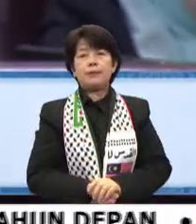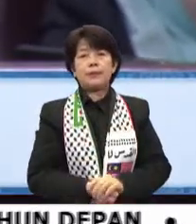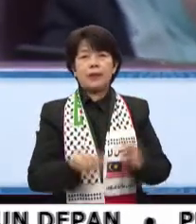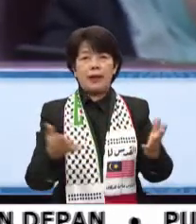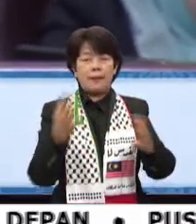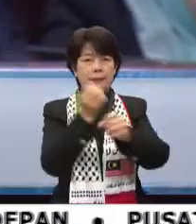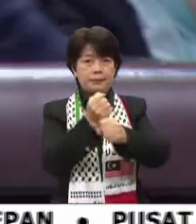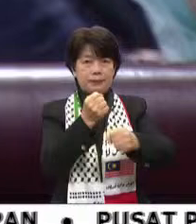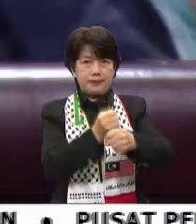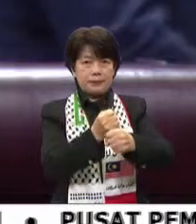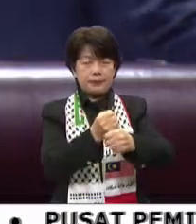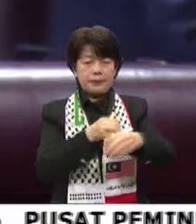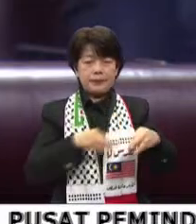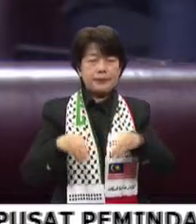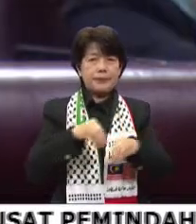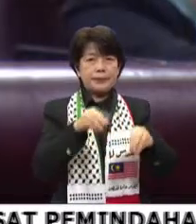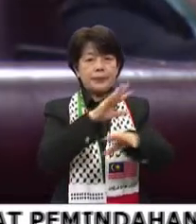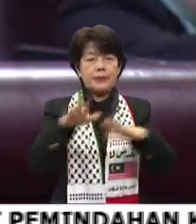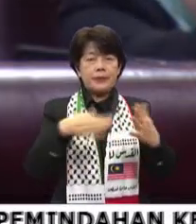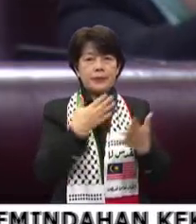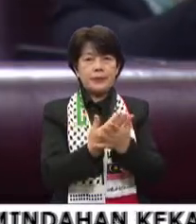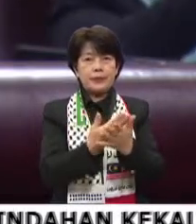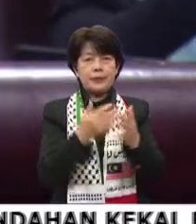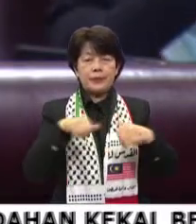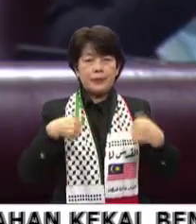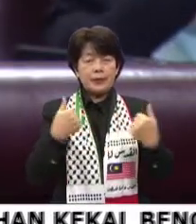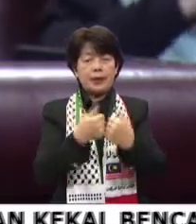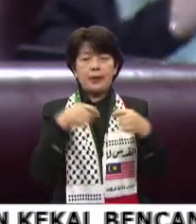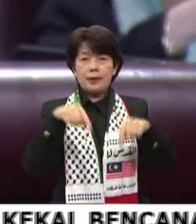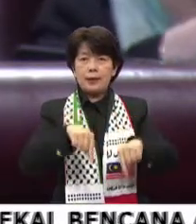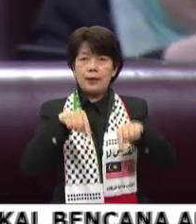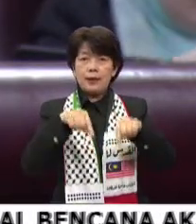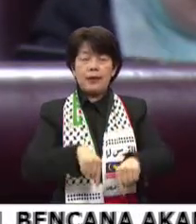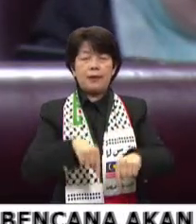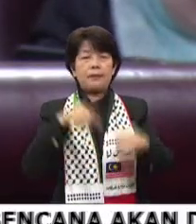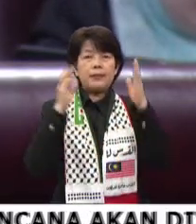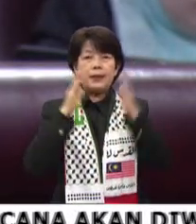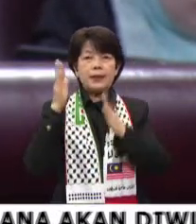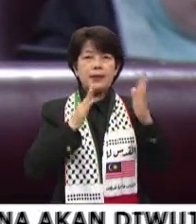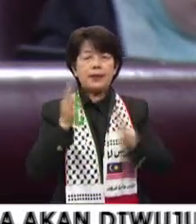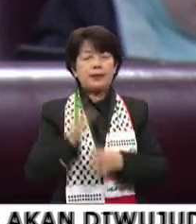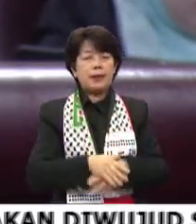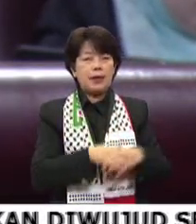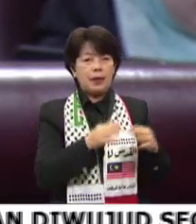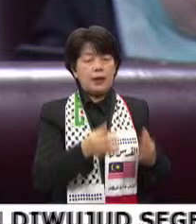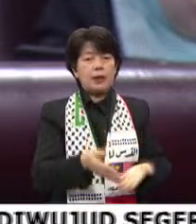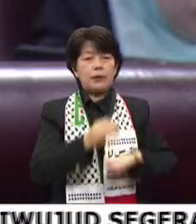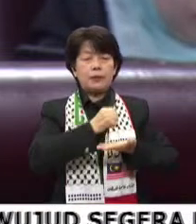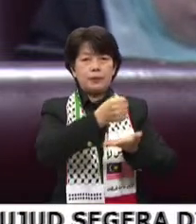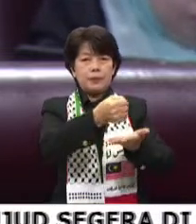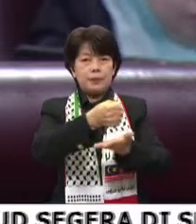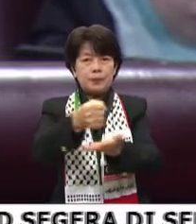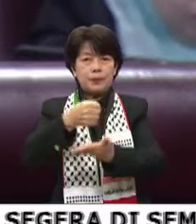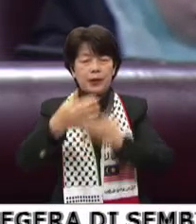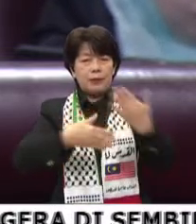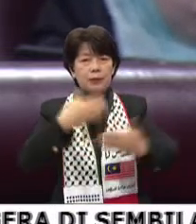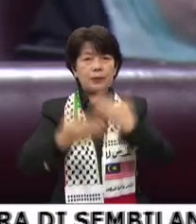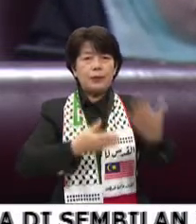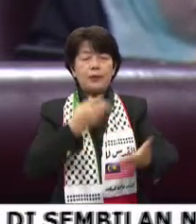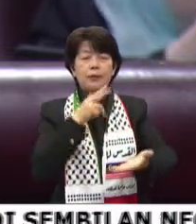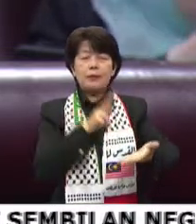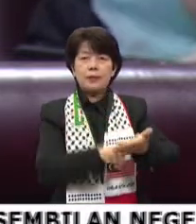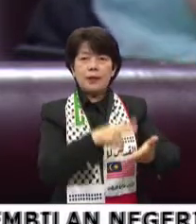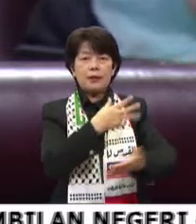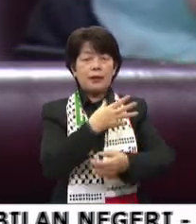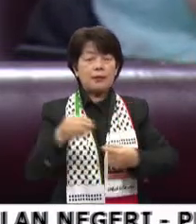yang mengawal pergerakan kesatuan-kesatuan sekerja di Malaysia yang cara amnya memperuntukkan tata carara dan proses dari segi pendaftaran